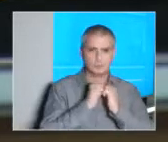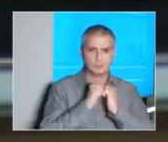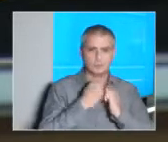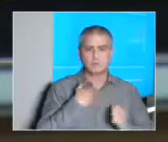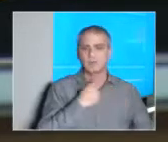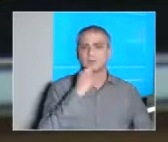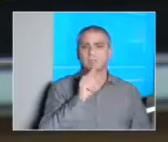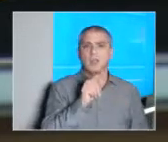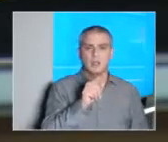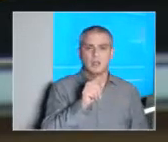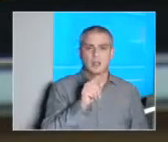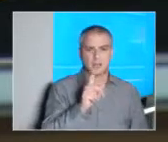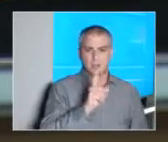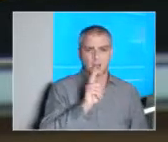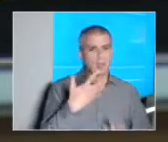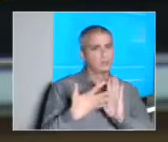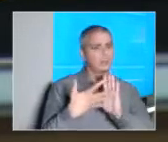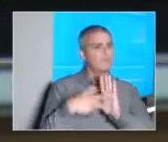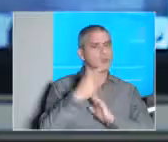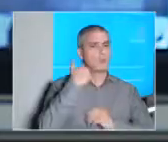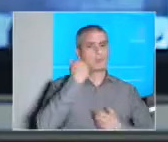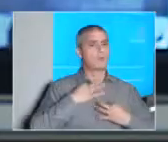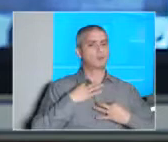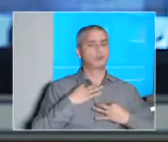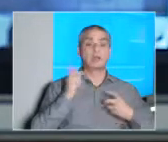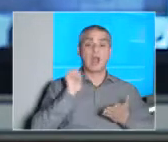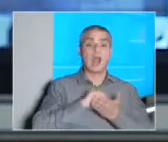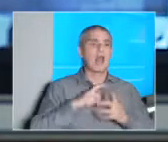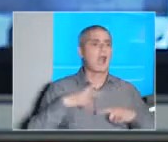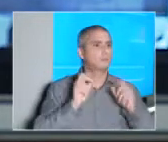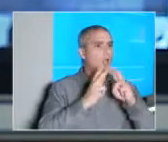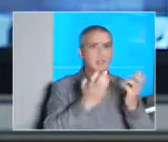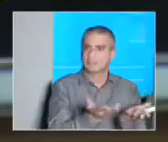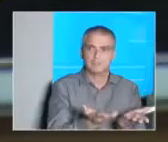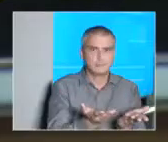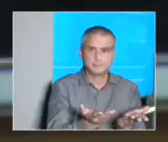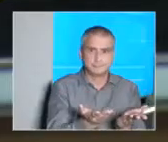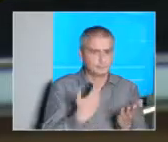אני רוצה להגיד לך שאל נא תבחנו את הבגרות שלנו על חיי עיר. אין לי שום